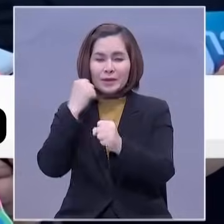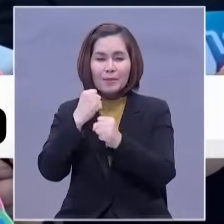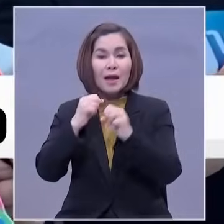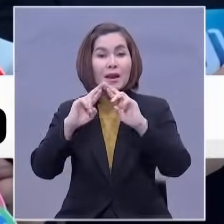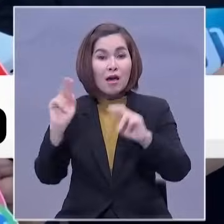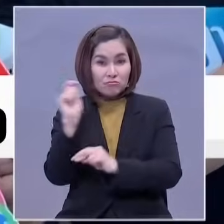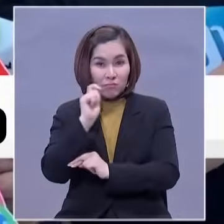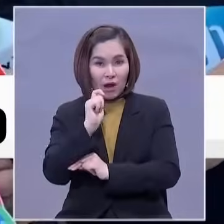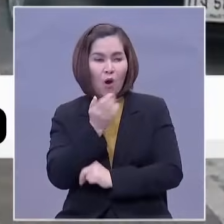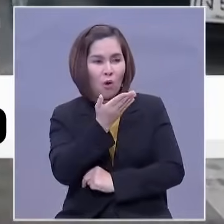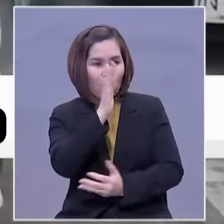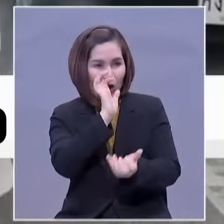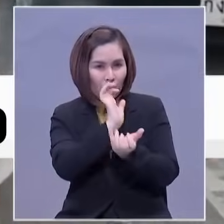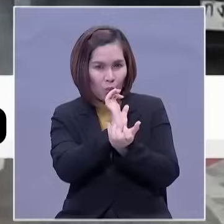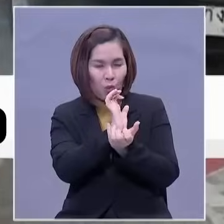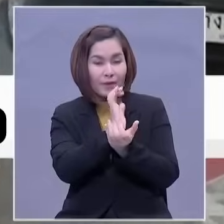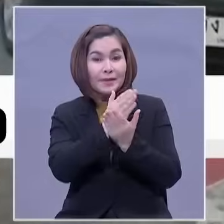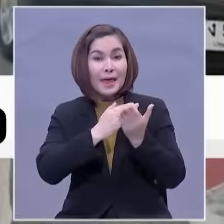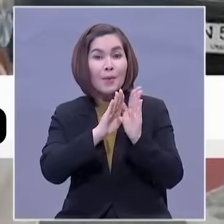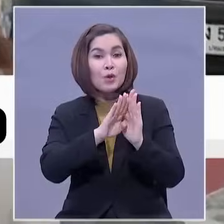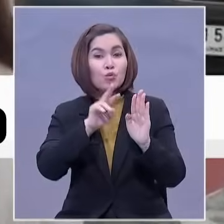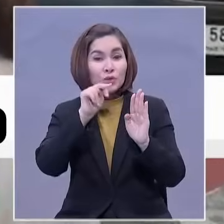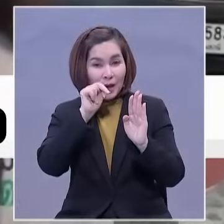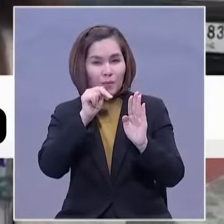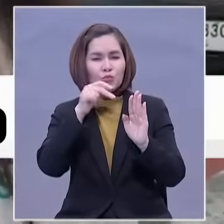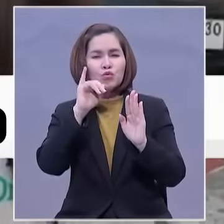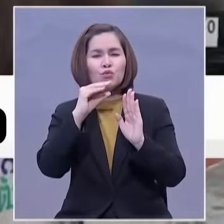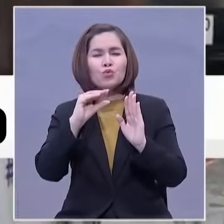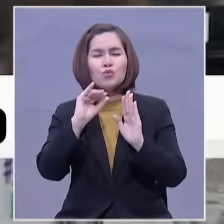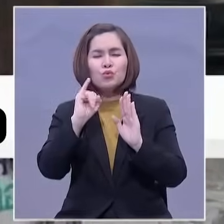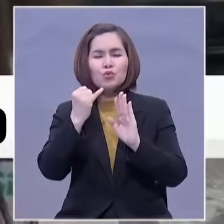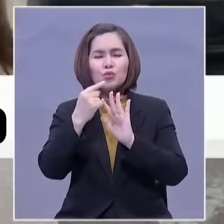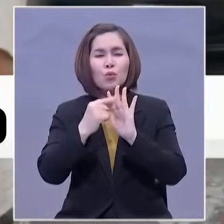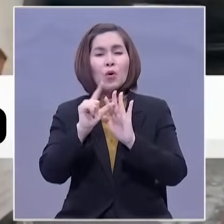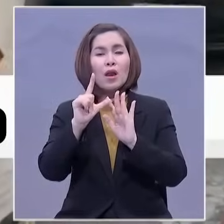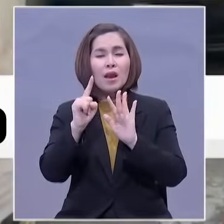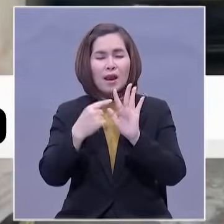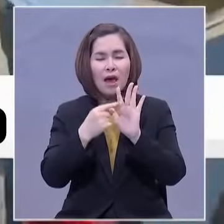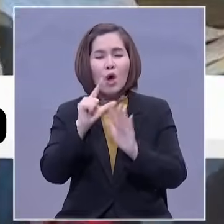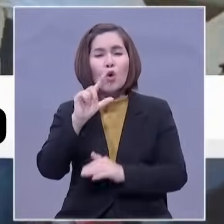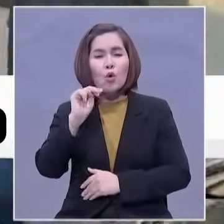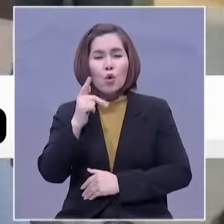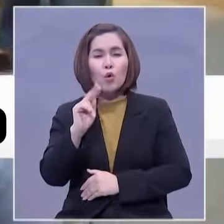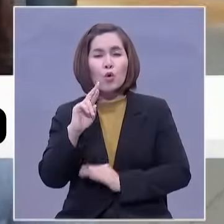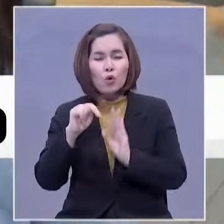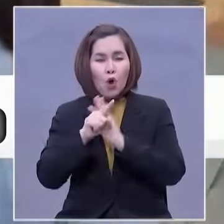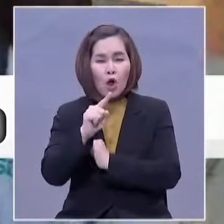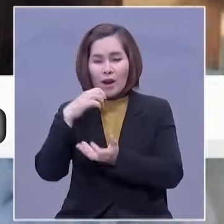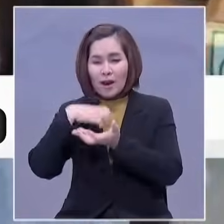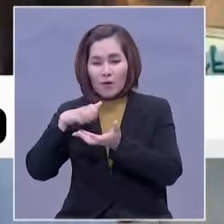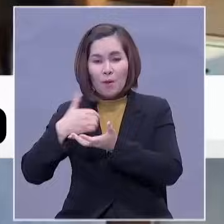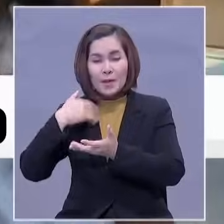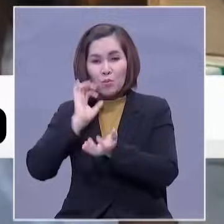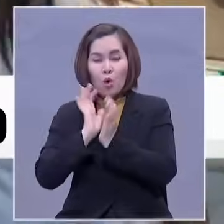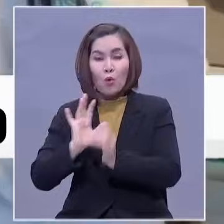หายมาแจ้งความไว้ที่สพประตูน้ำจุฬาลงกรณ์บอกว่าถูกตำรวจเจ็บ 7นายเนี่ยอุ้มไปรีดเงิน 300,000บาทแลก